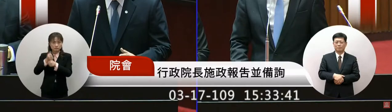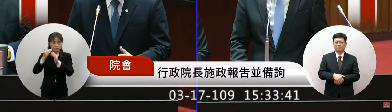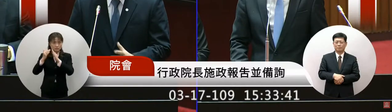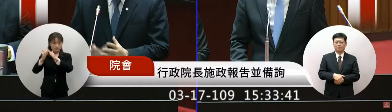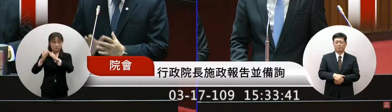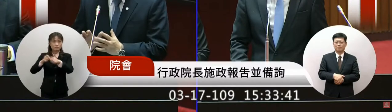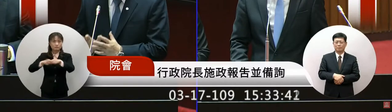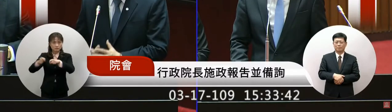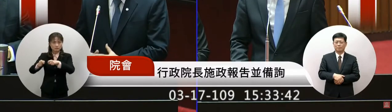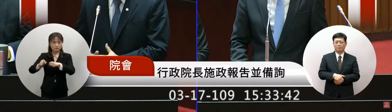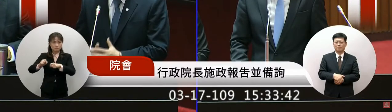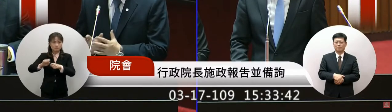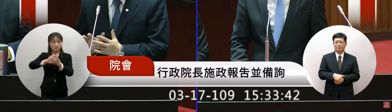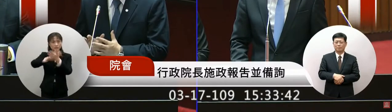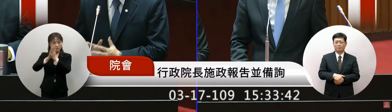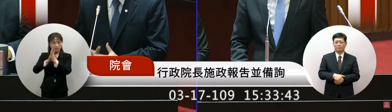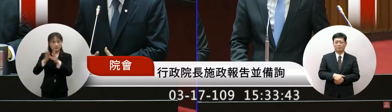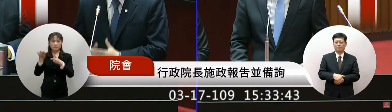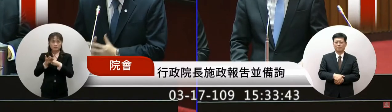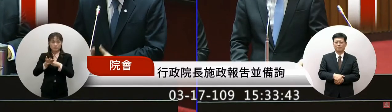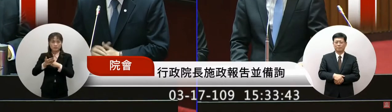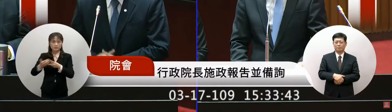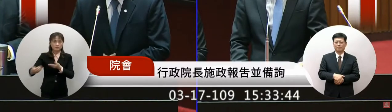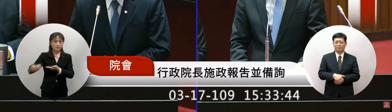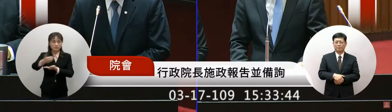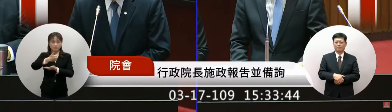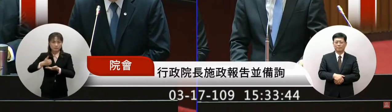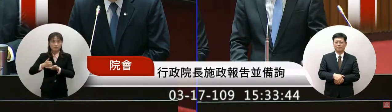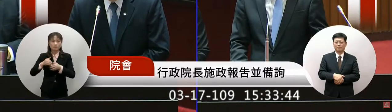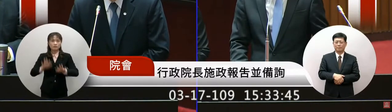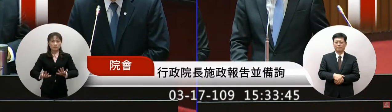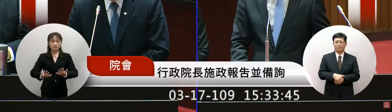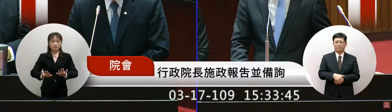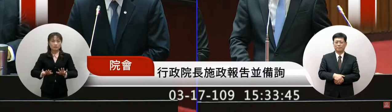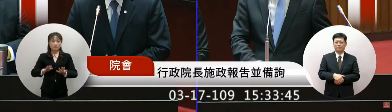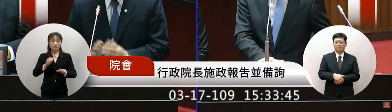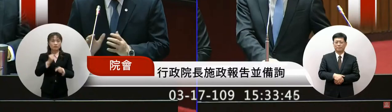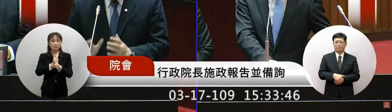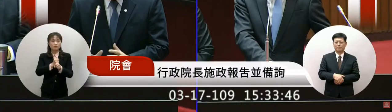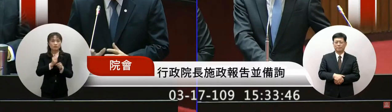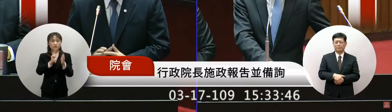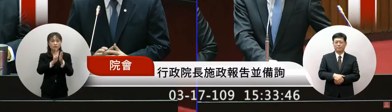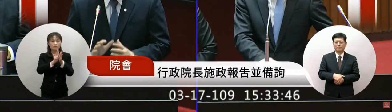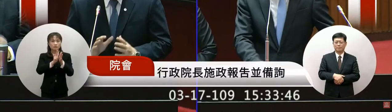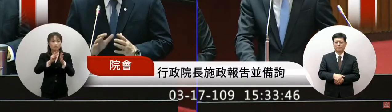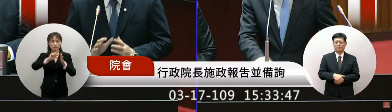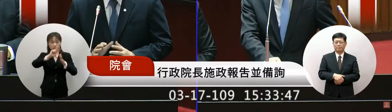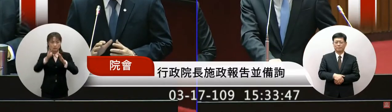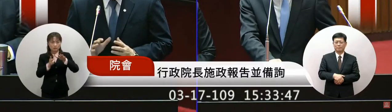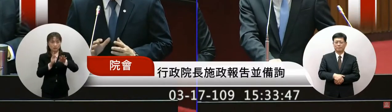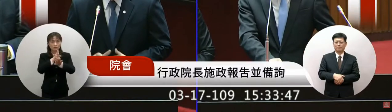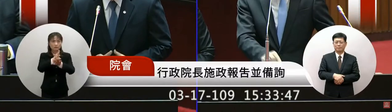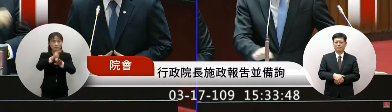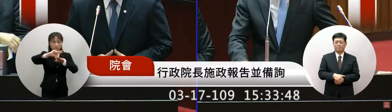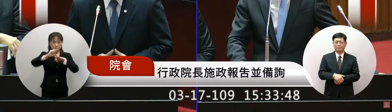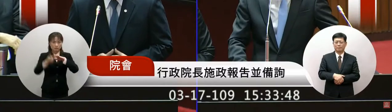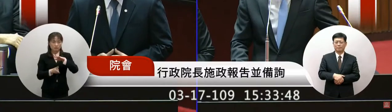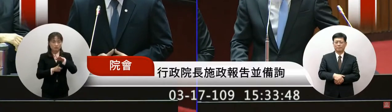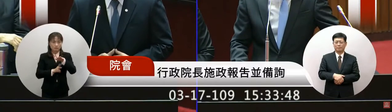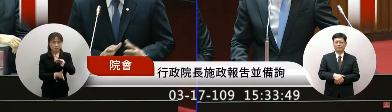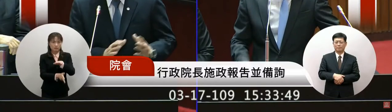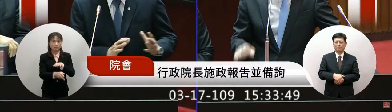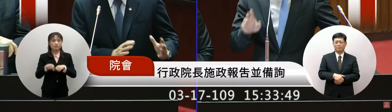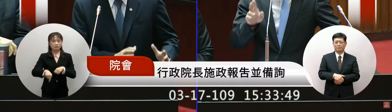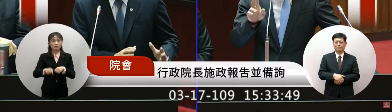征收，因为是我们现在在做这个地下铁，好、哦，所以这个情形我们也不预设结